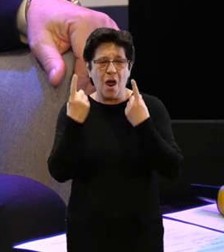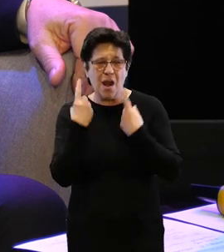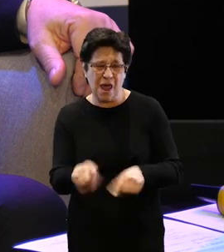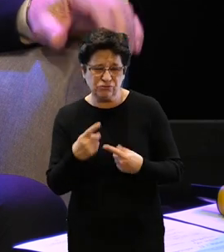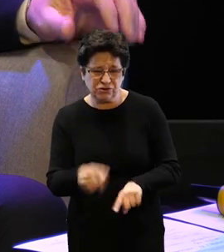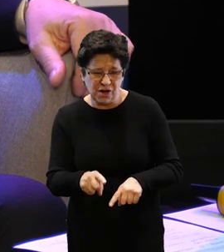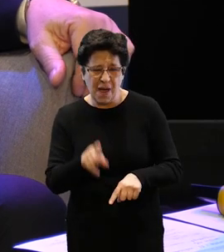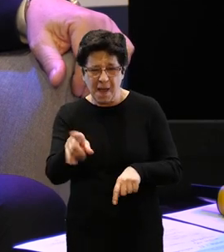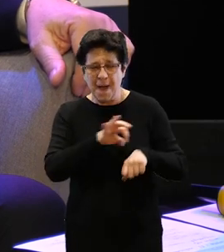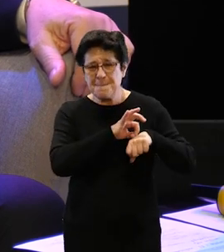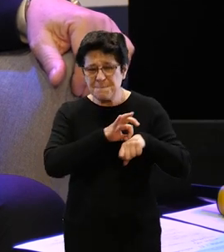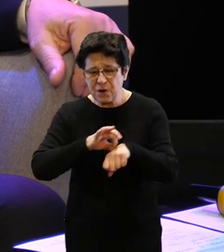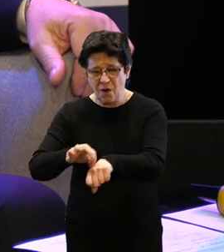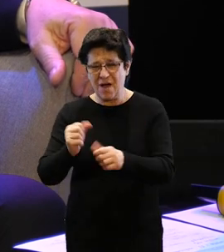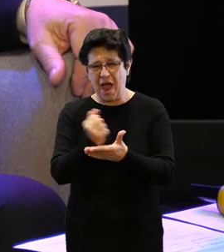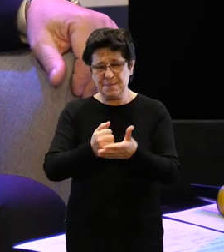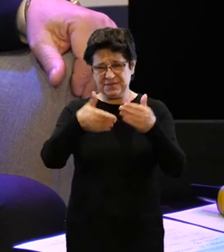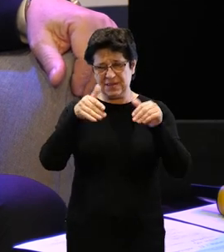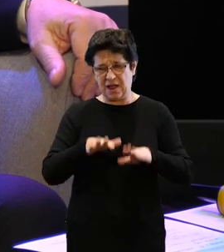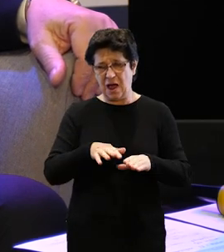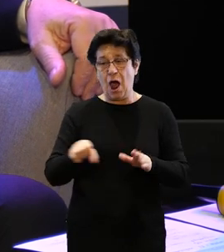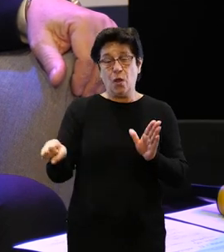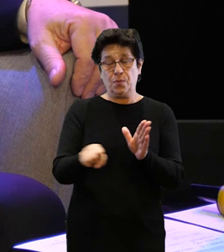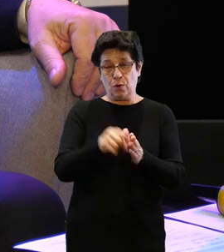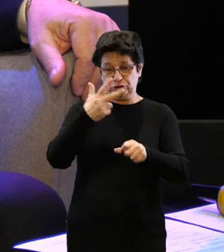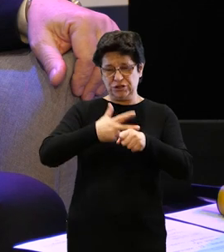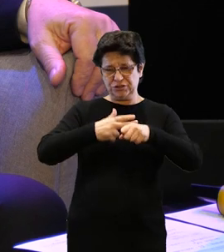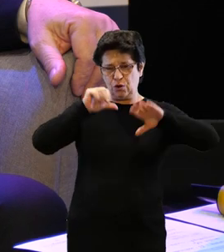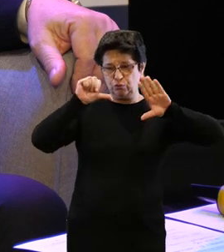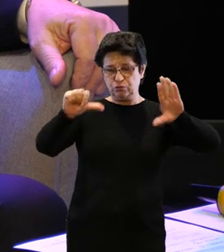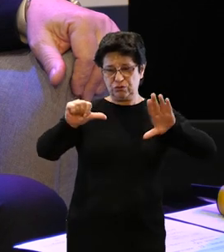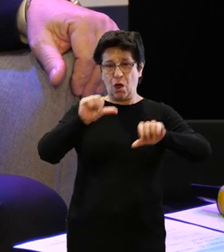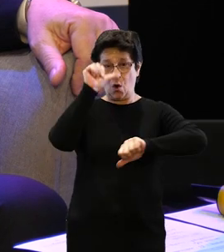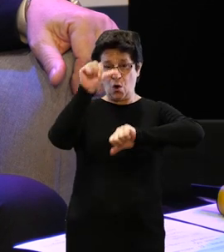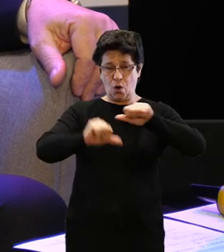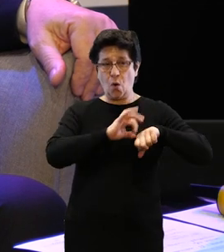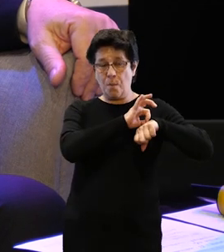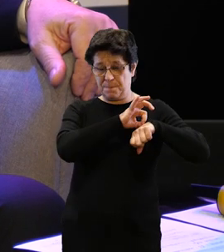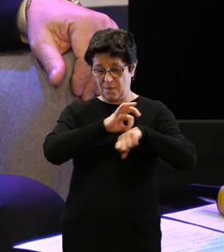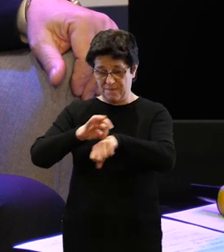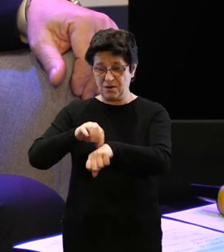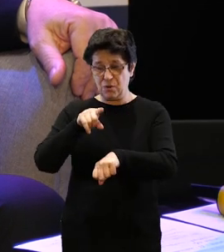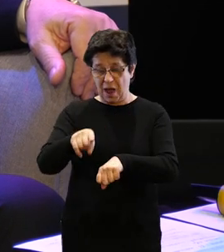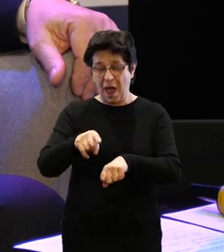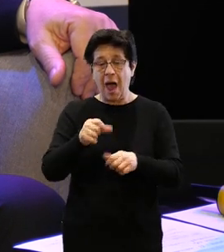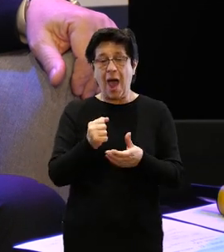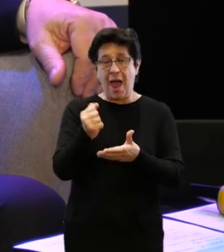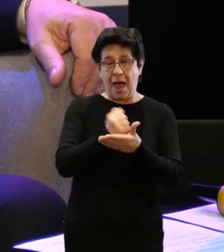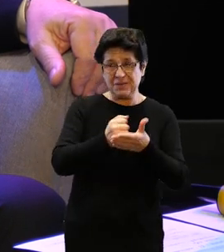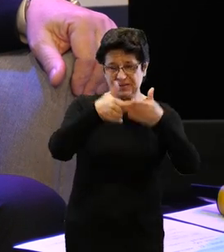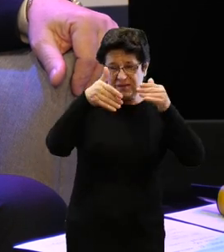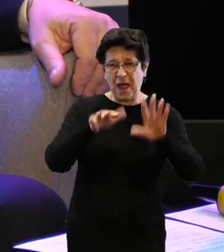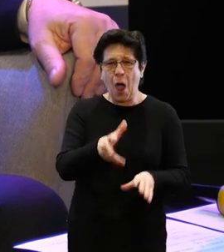do 36 roku jakby prowadził aptekę Pod Orłem w imieniu pana smyczyński